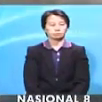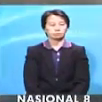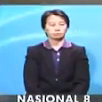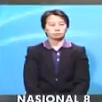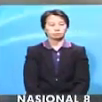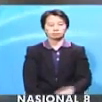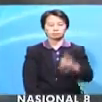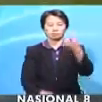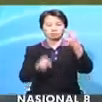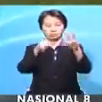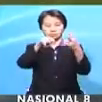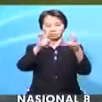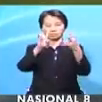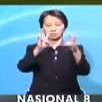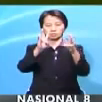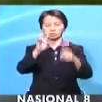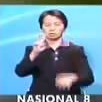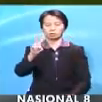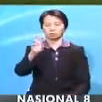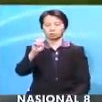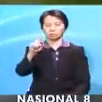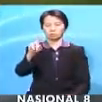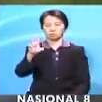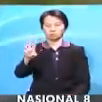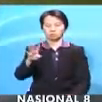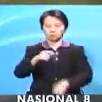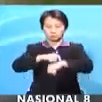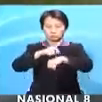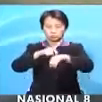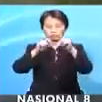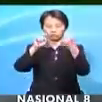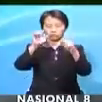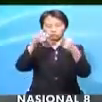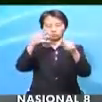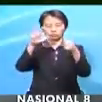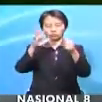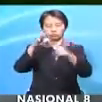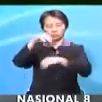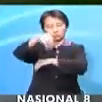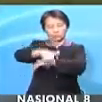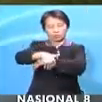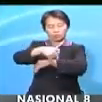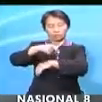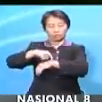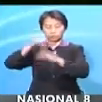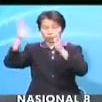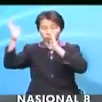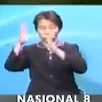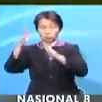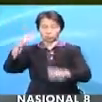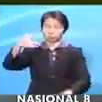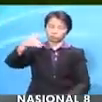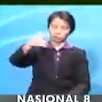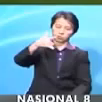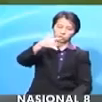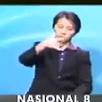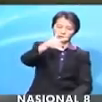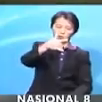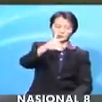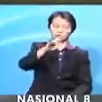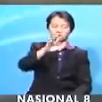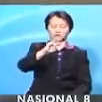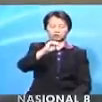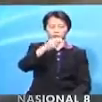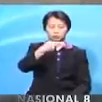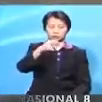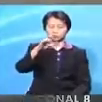17 Juli 2014 malam waktu Malaysia pesawat Boeing pukul 07.00 itu